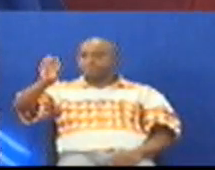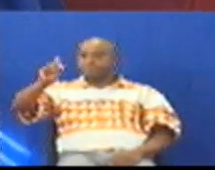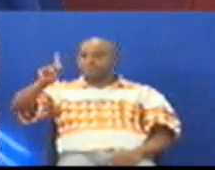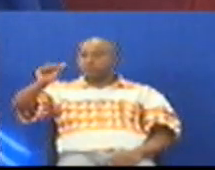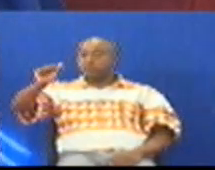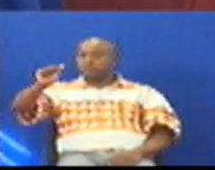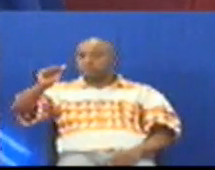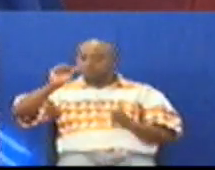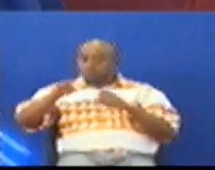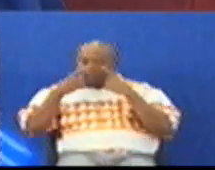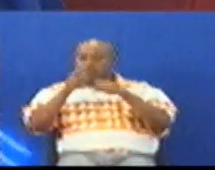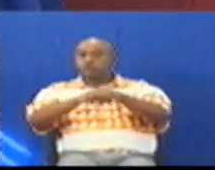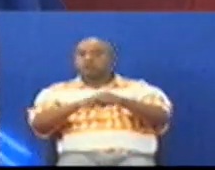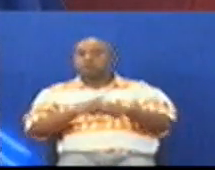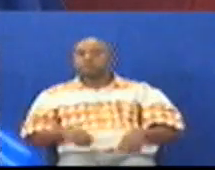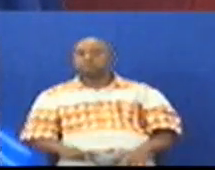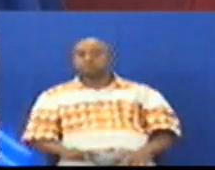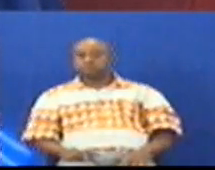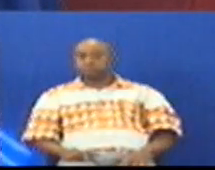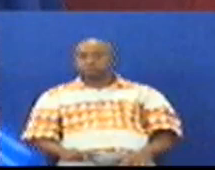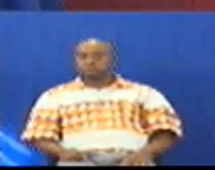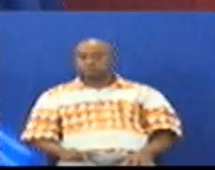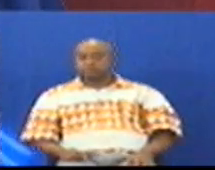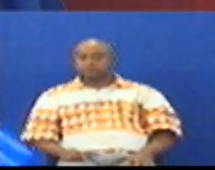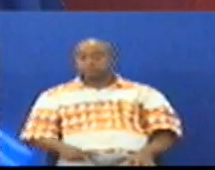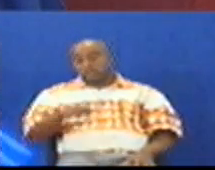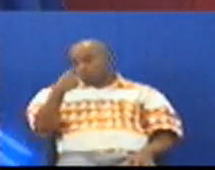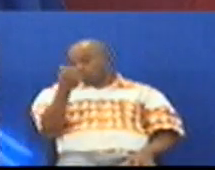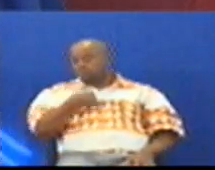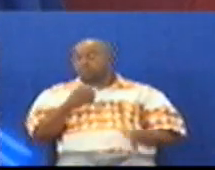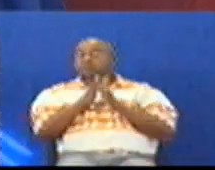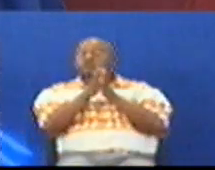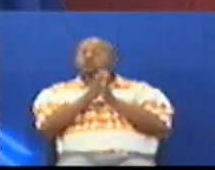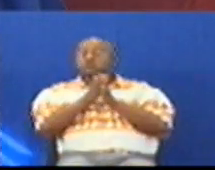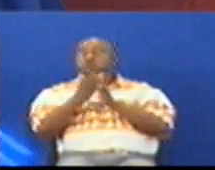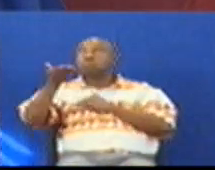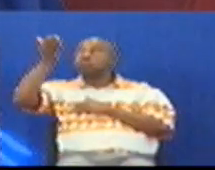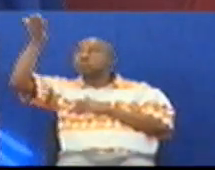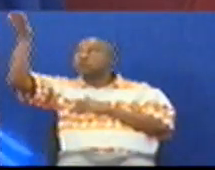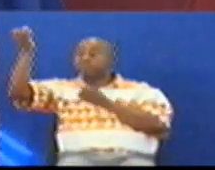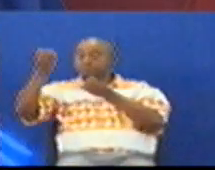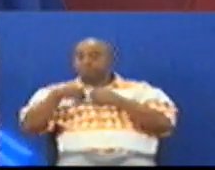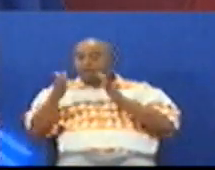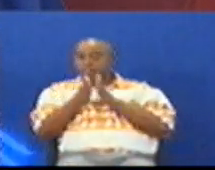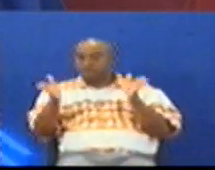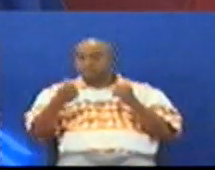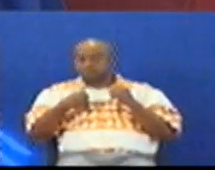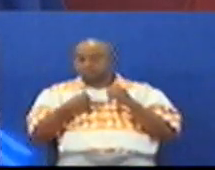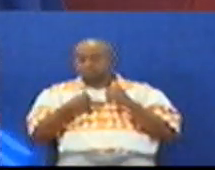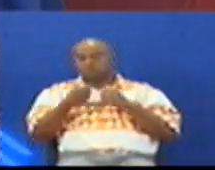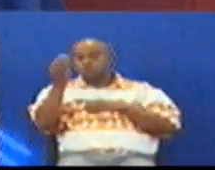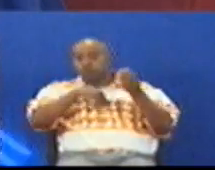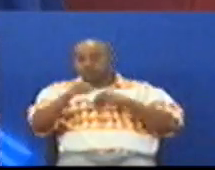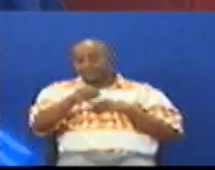Mheshimiwa Spika, kwa heshima na taadhima nimshukuru sana Mungu kwa kunipatia nafasi ya kuweza kutoa mchango wangu katika bunge lako